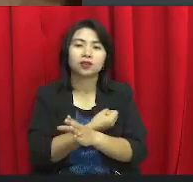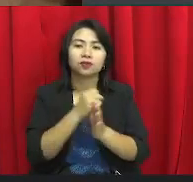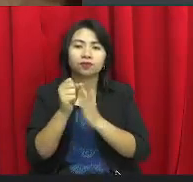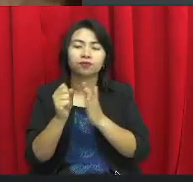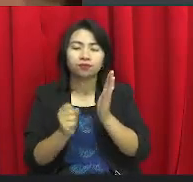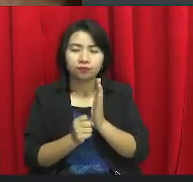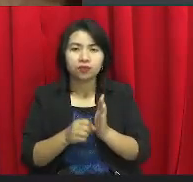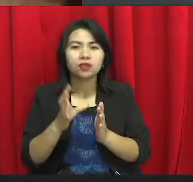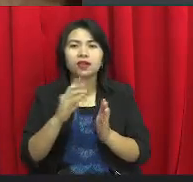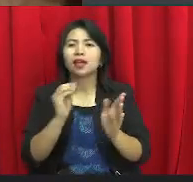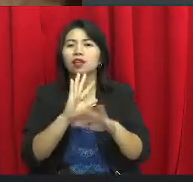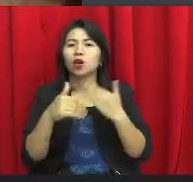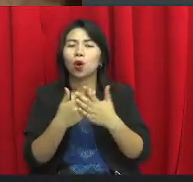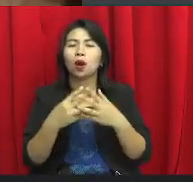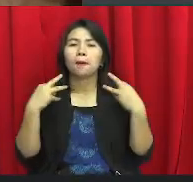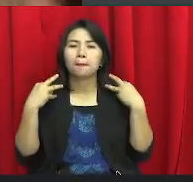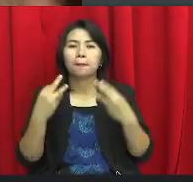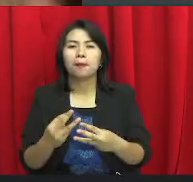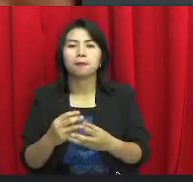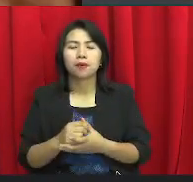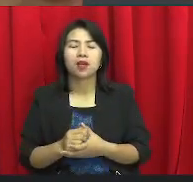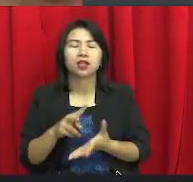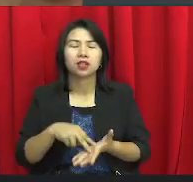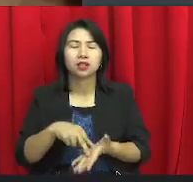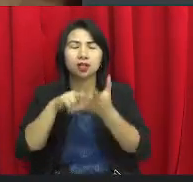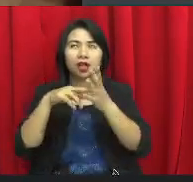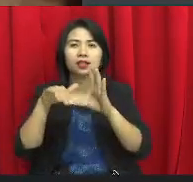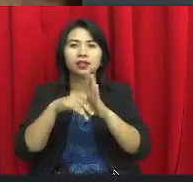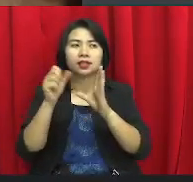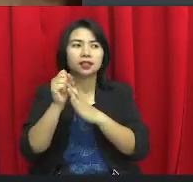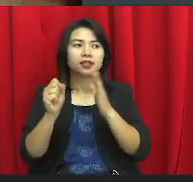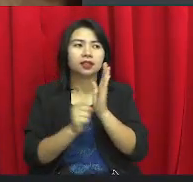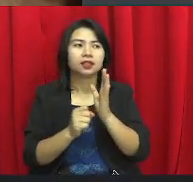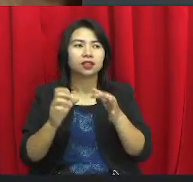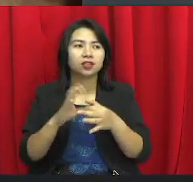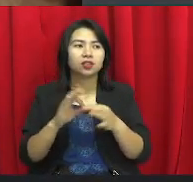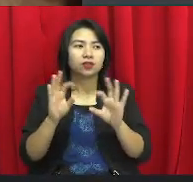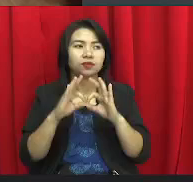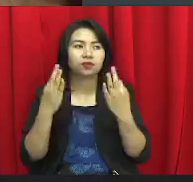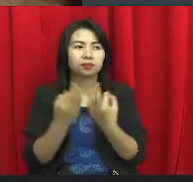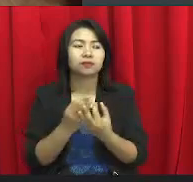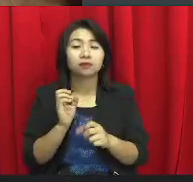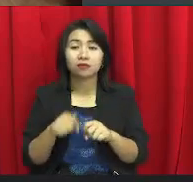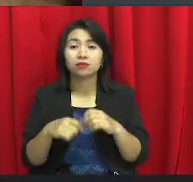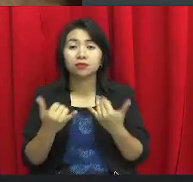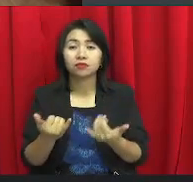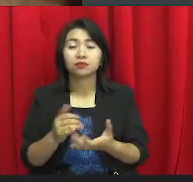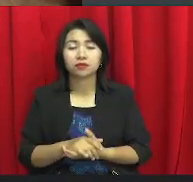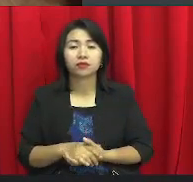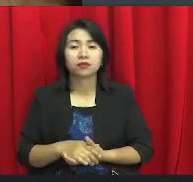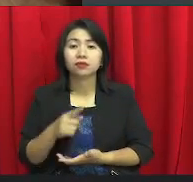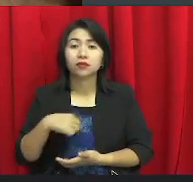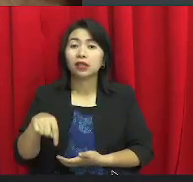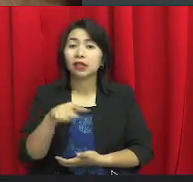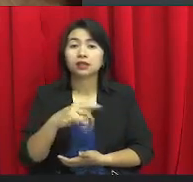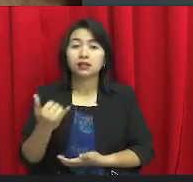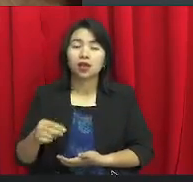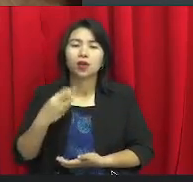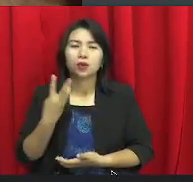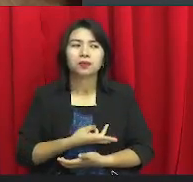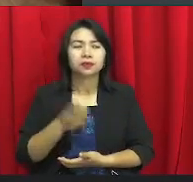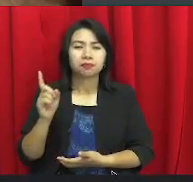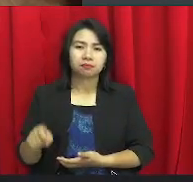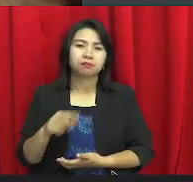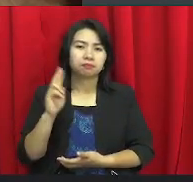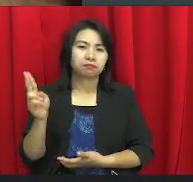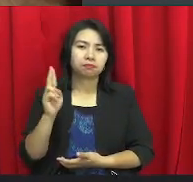kapatiran na tumatayo sa standard ng Diyos. Therefore, mga kapatid, mas lalo tayo na magpagamit sa